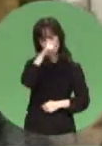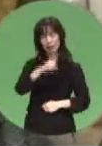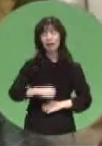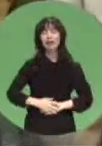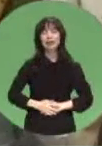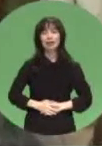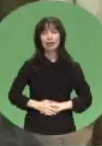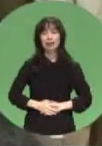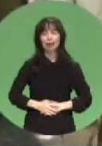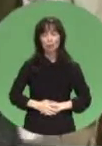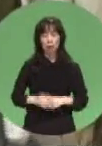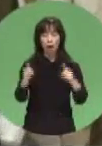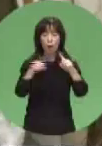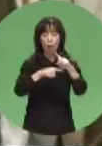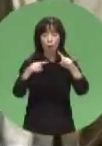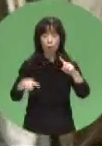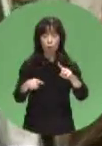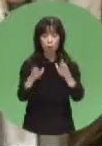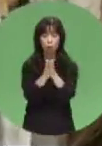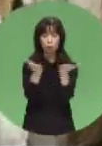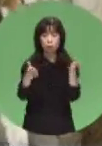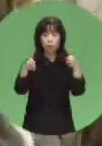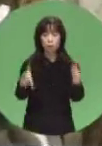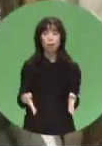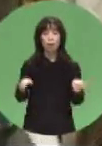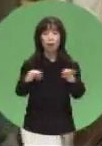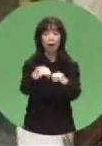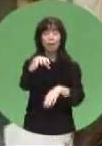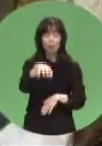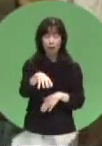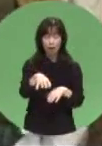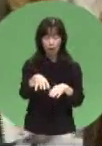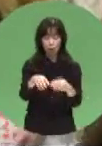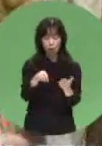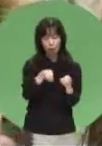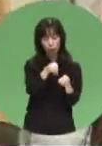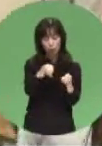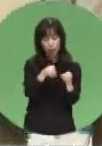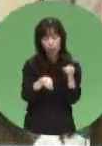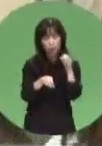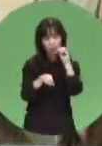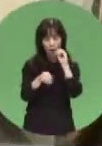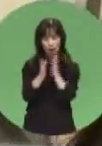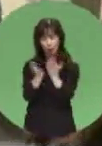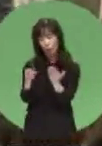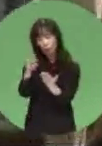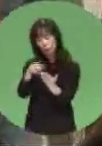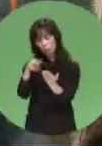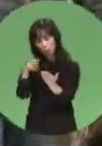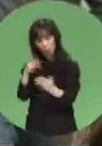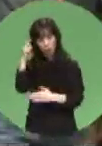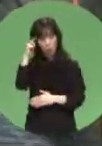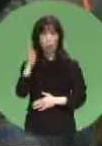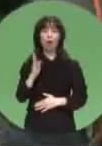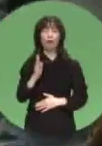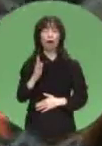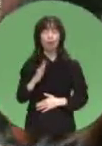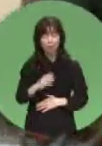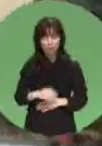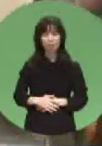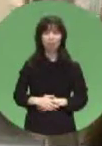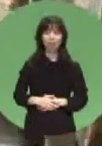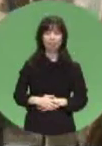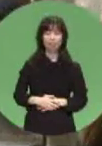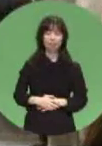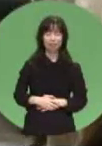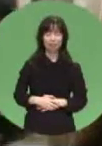まさかね、公共の図書館でコーヒー飲みながら本が読めるなんて思ったことなかったので。 そうですよね、 いいなと思います。 なかなかね、ないです